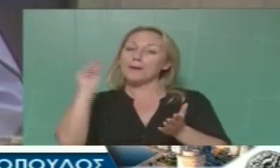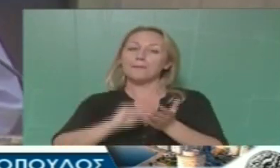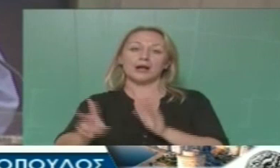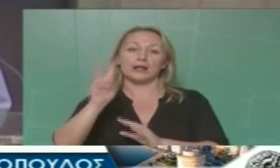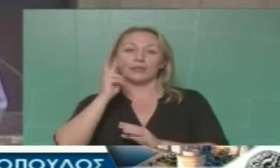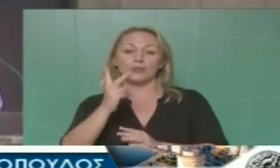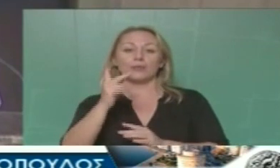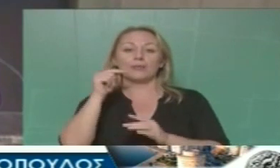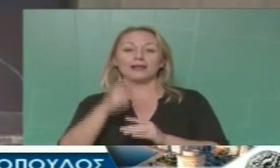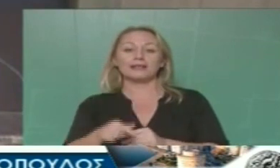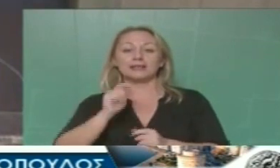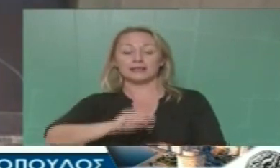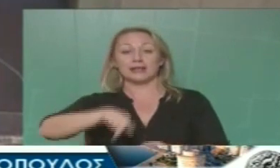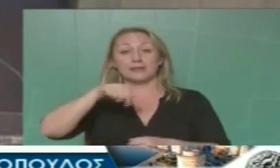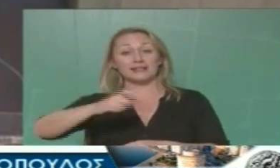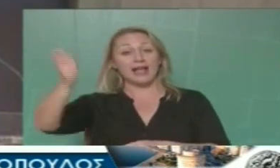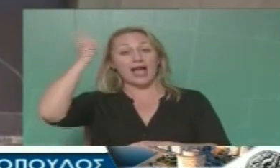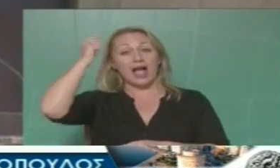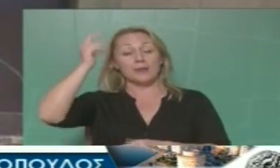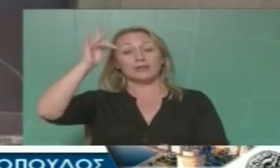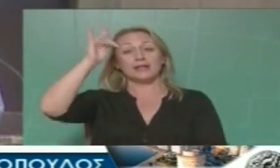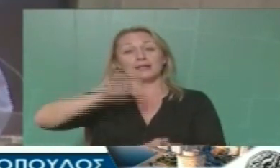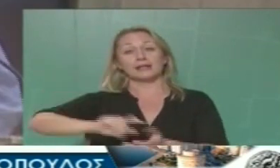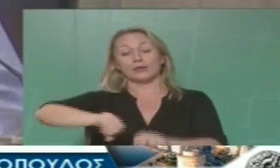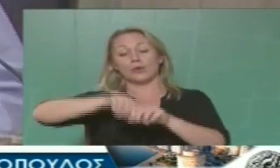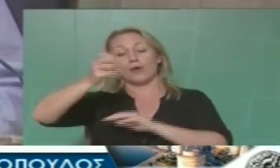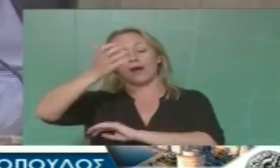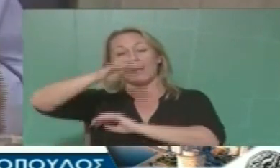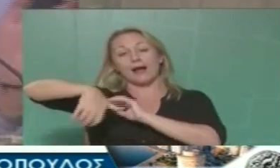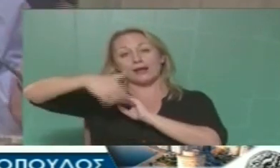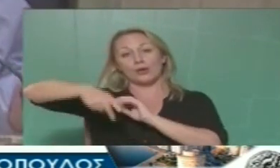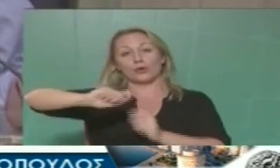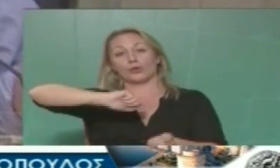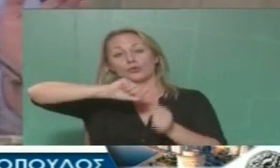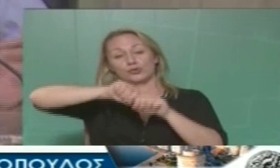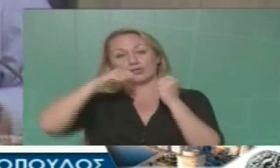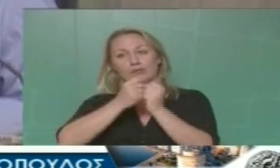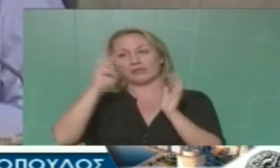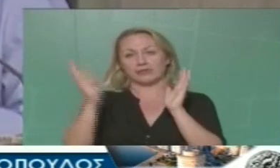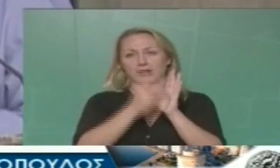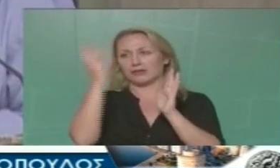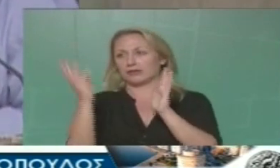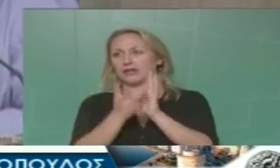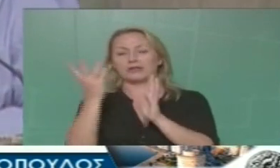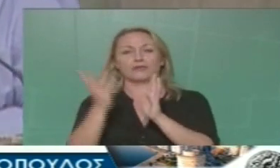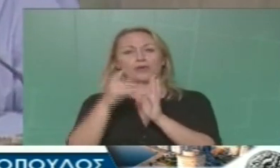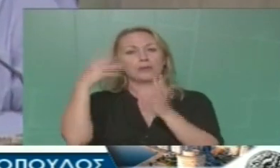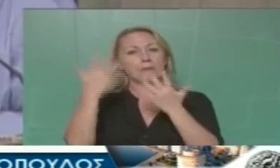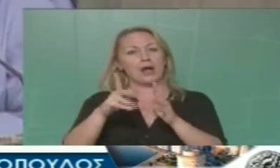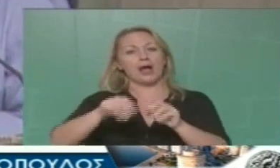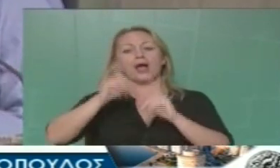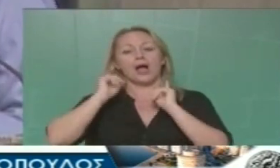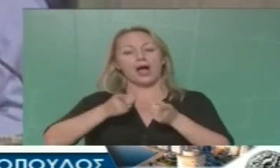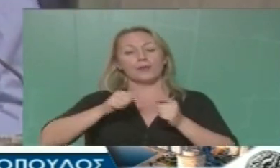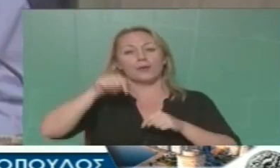φορά αλλαγή της άποψης του Κεντρικού Αρχαιολογικού Συμβουλίου, που όντως έχει αλλάξει 3 ή 4 απόψεις, που πρέπει να συνειδητοποιήσει